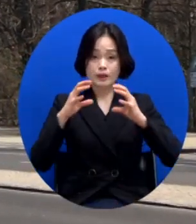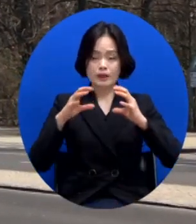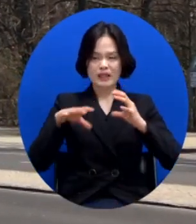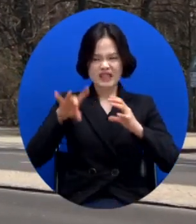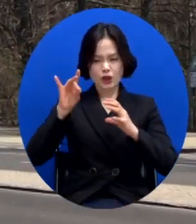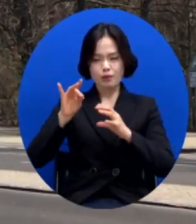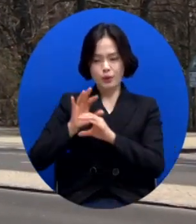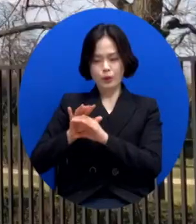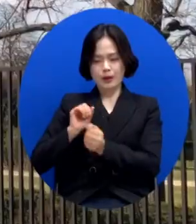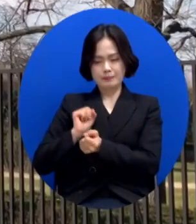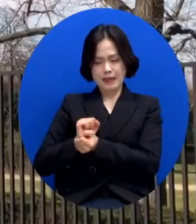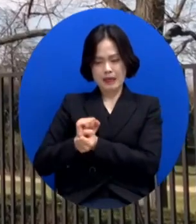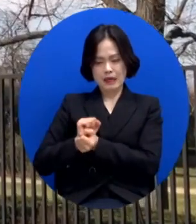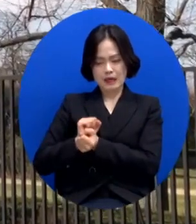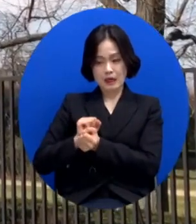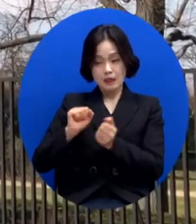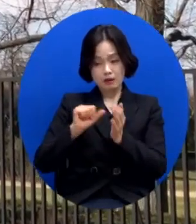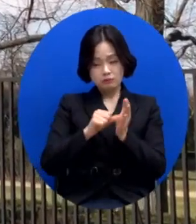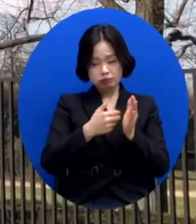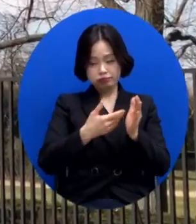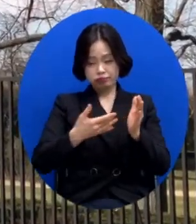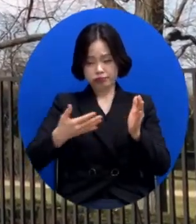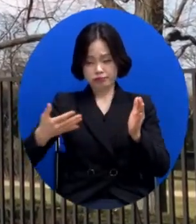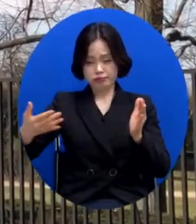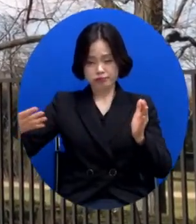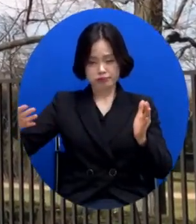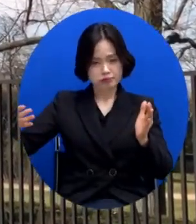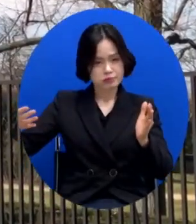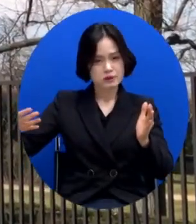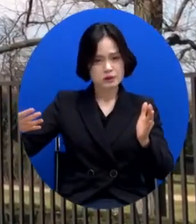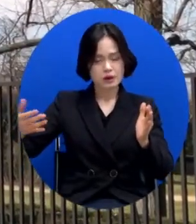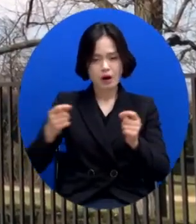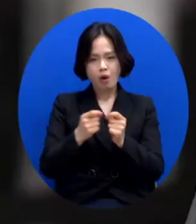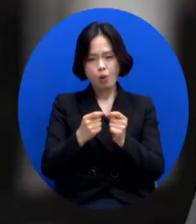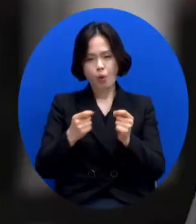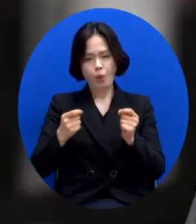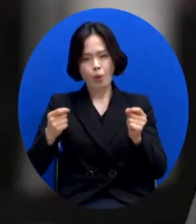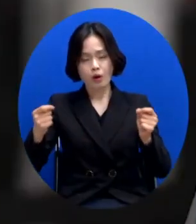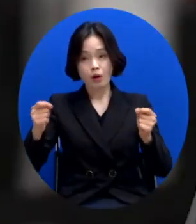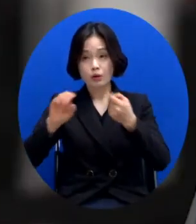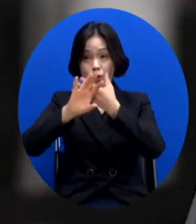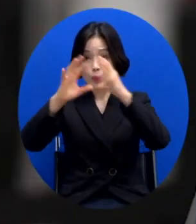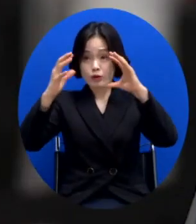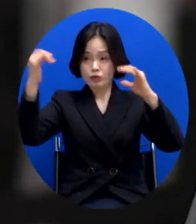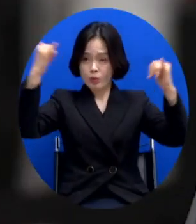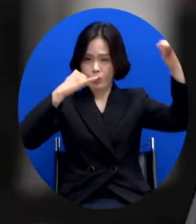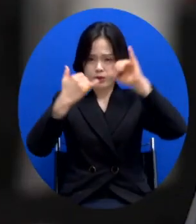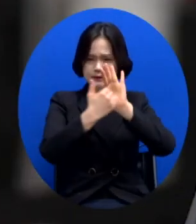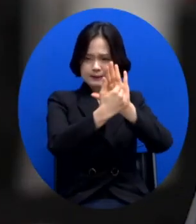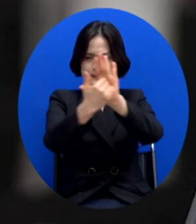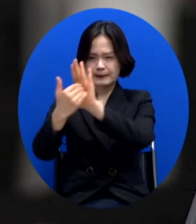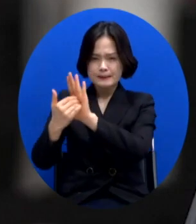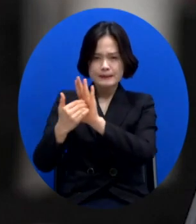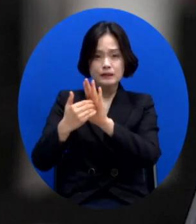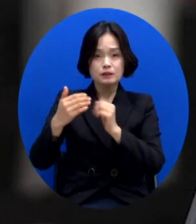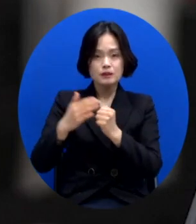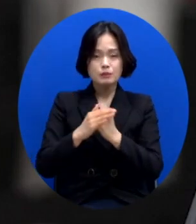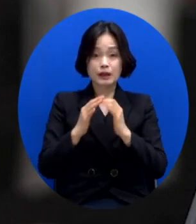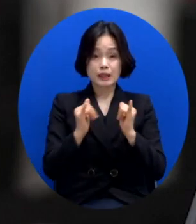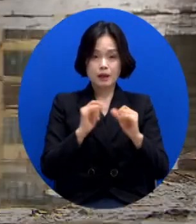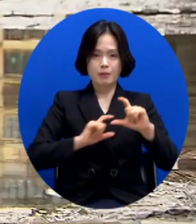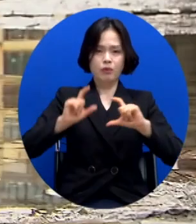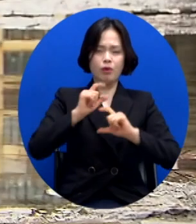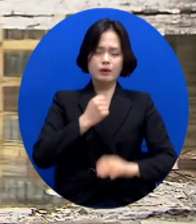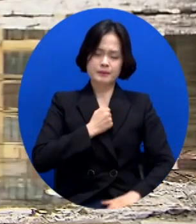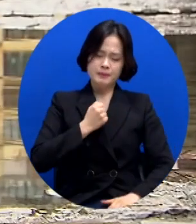1구 확진 자 가 나온 지 어느덧 1년이 됐습니다 장기간 계속되는 봉 퇴 정책으로 인해 사람들은 피로감과 우울증을